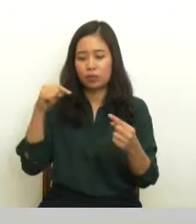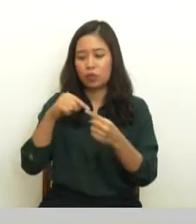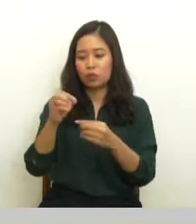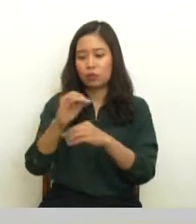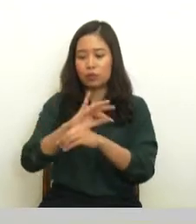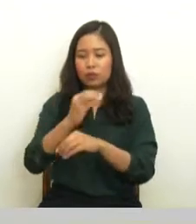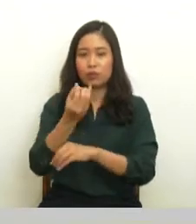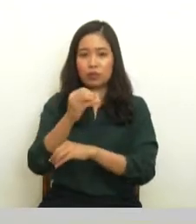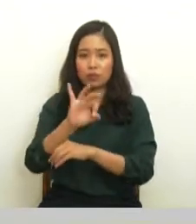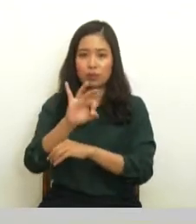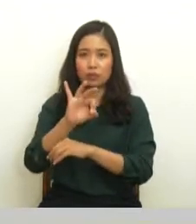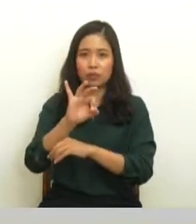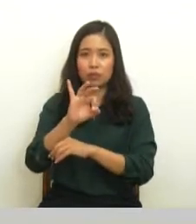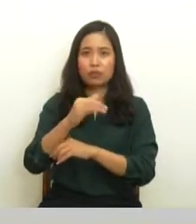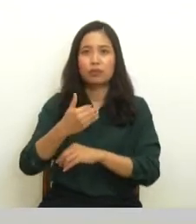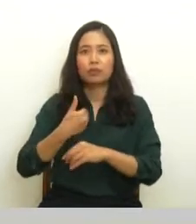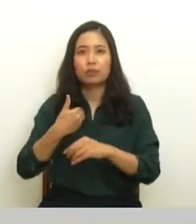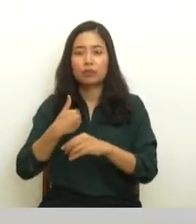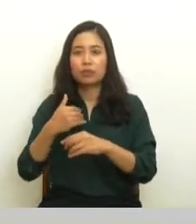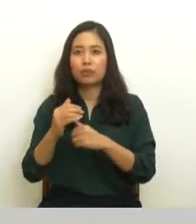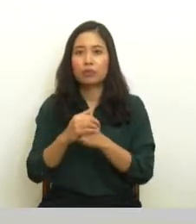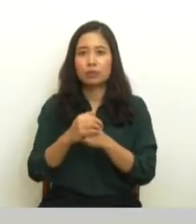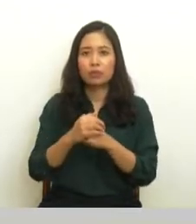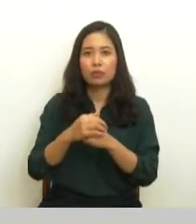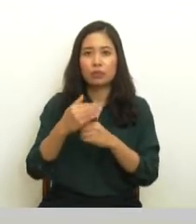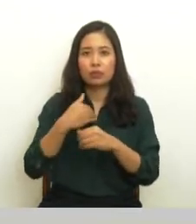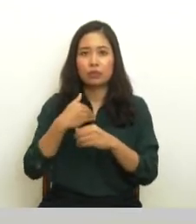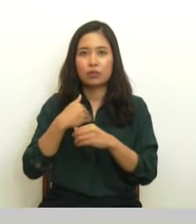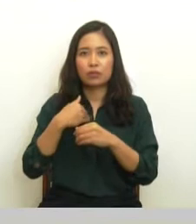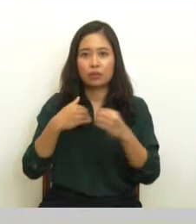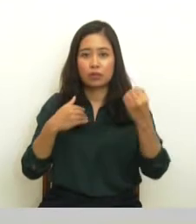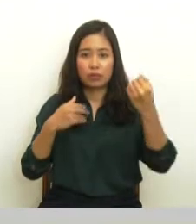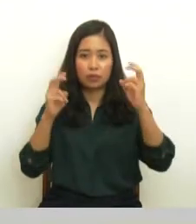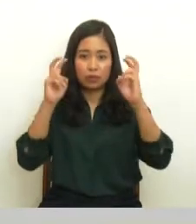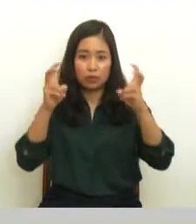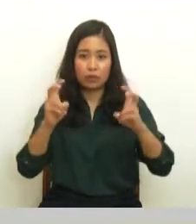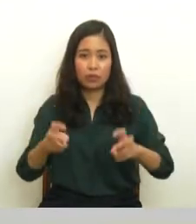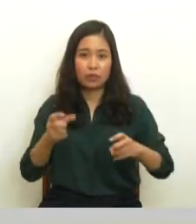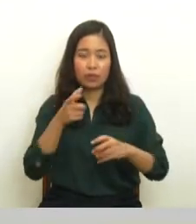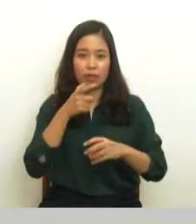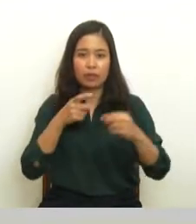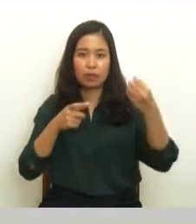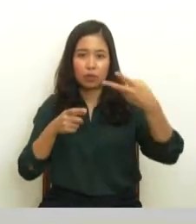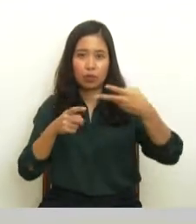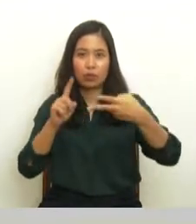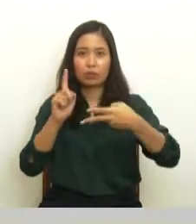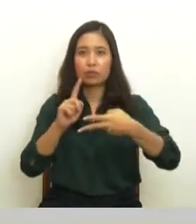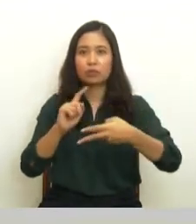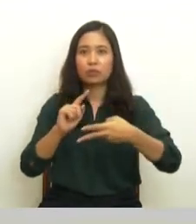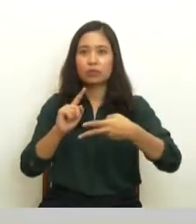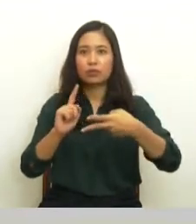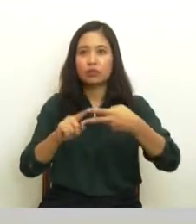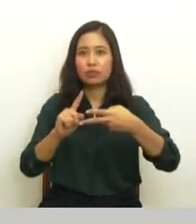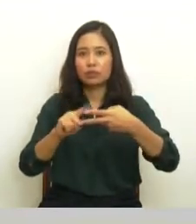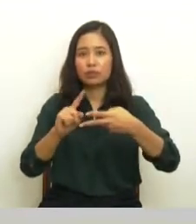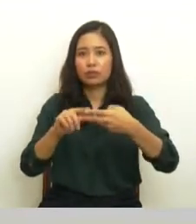โวิ-19โดยมีจุดที่ส่สัญาณใหญ่ใหญ่อยู่ 2 จุดหนึ่กคอในวังศัพรธุม้วก็สองที่